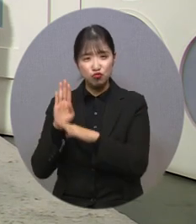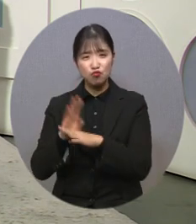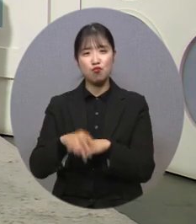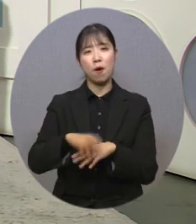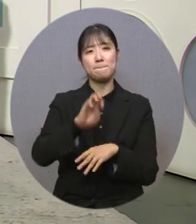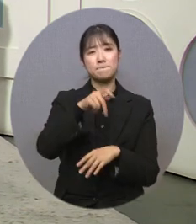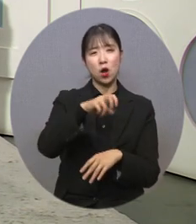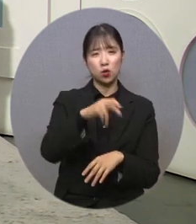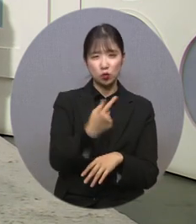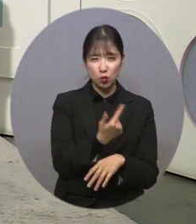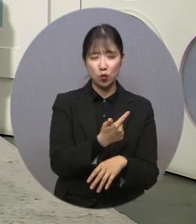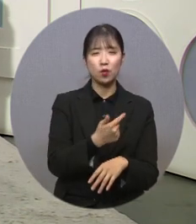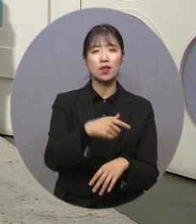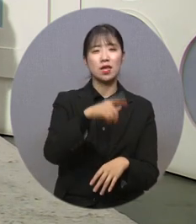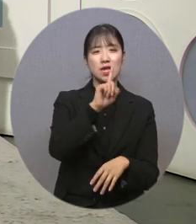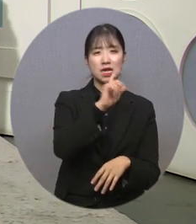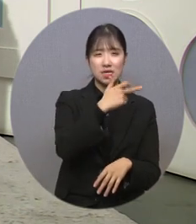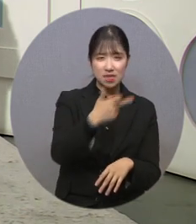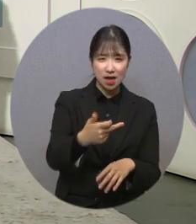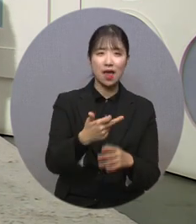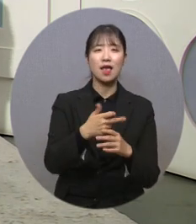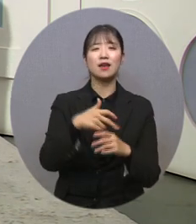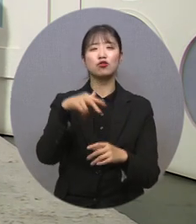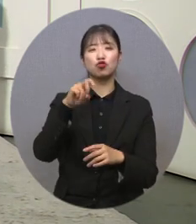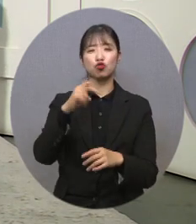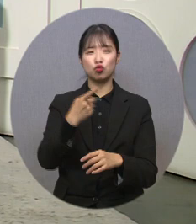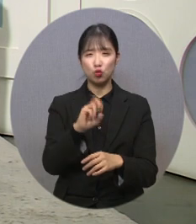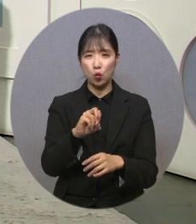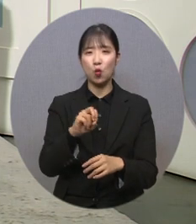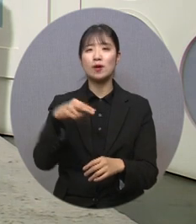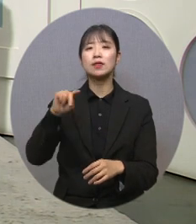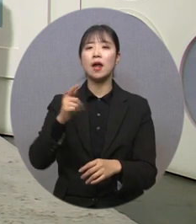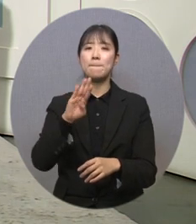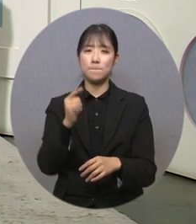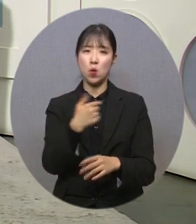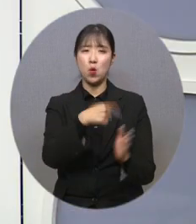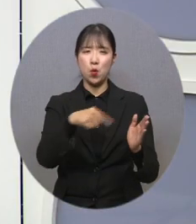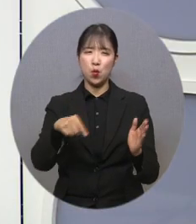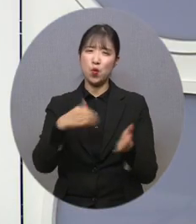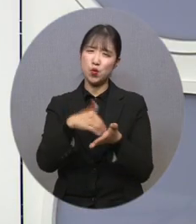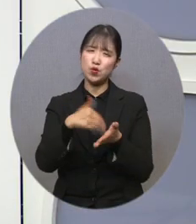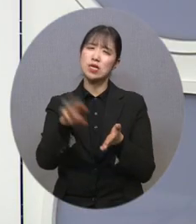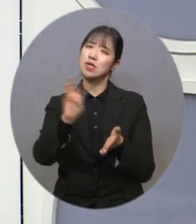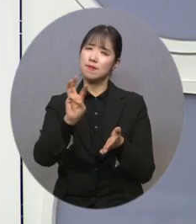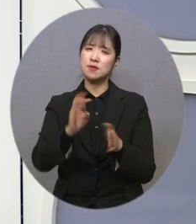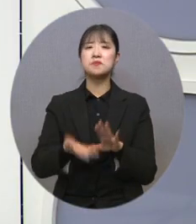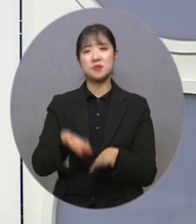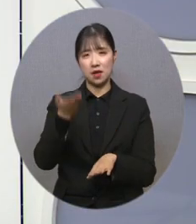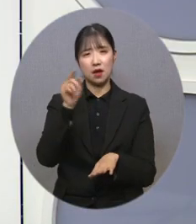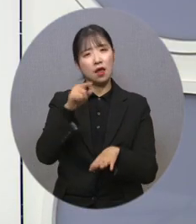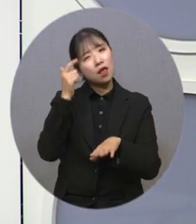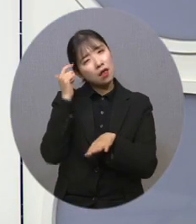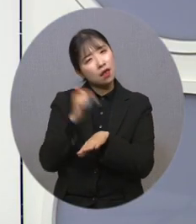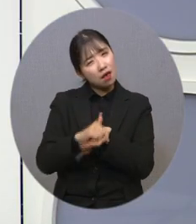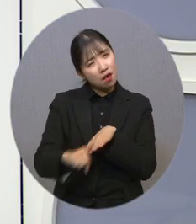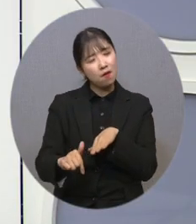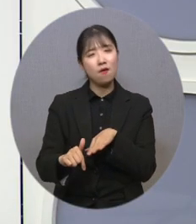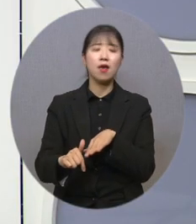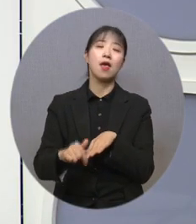일손, 뭐 중동, 산본부터 네. 시작을 해서 지금 네. 30여 개 신도시가 있는데 그 신도시 계획을 어떻게